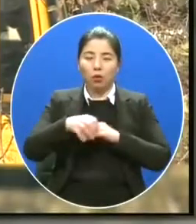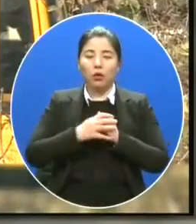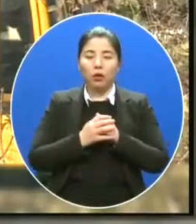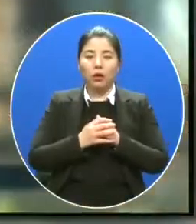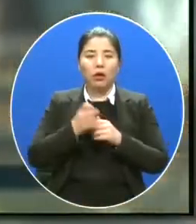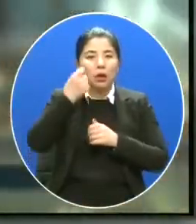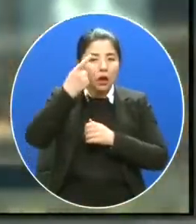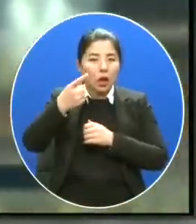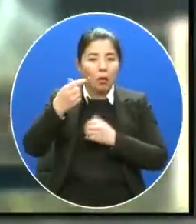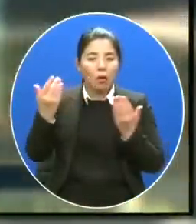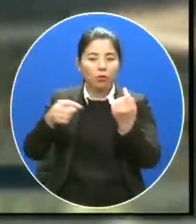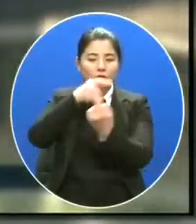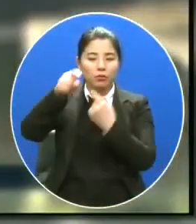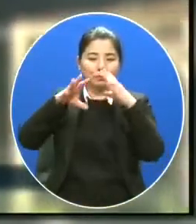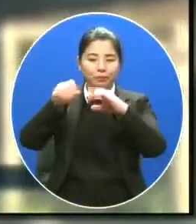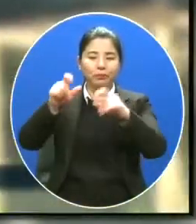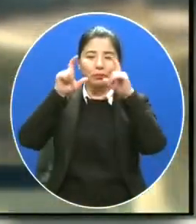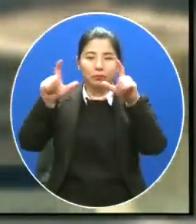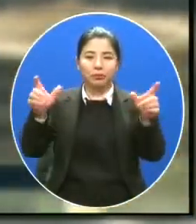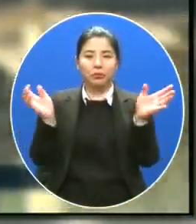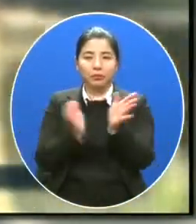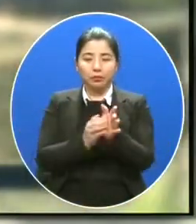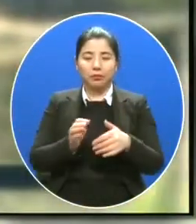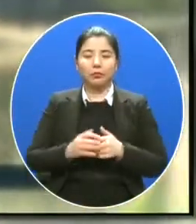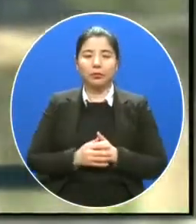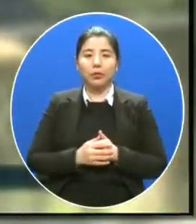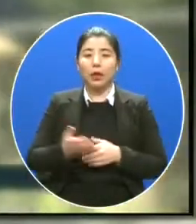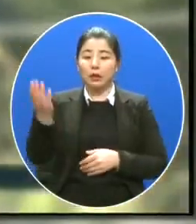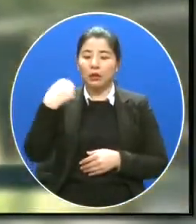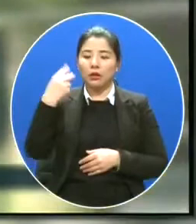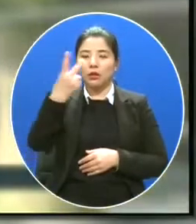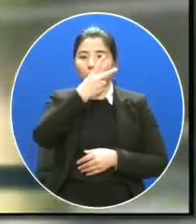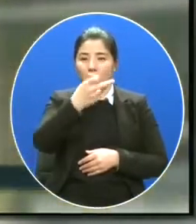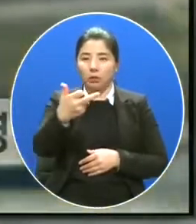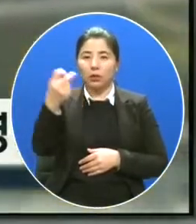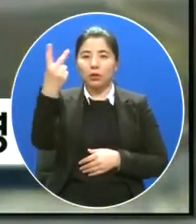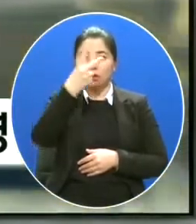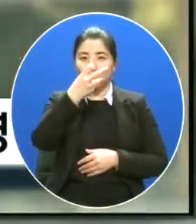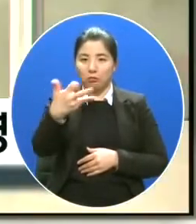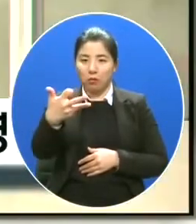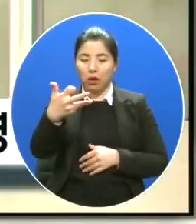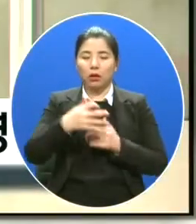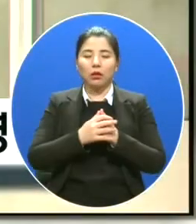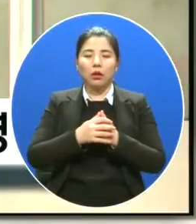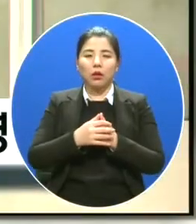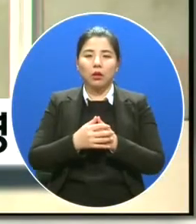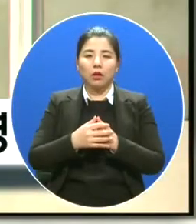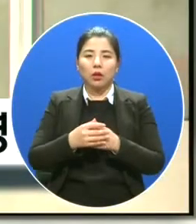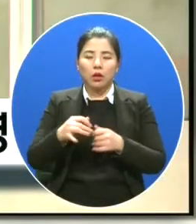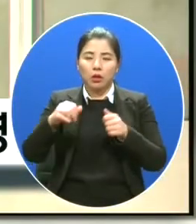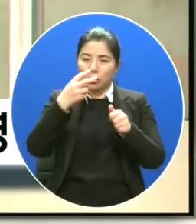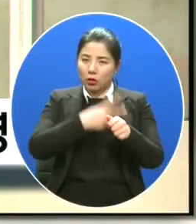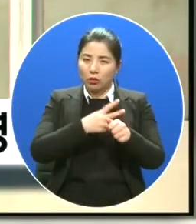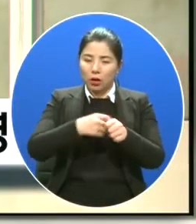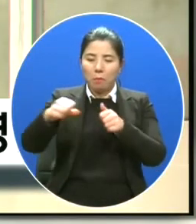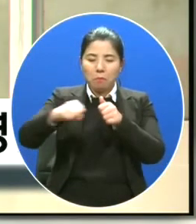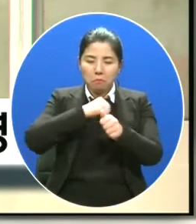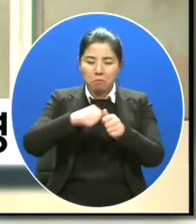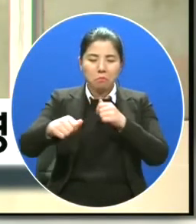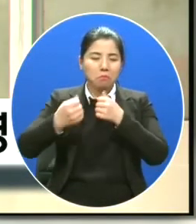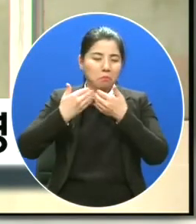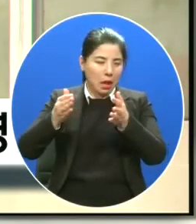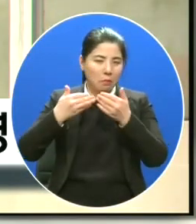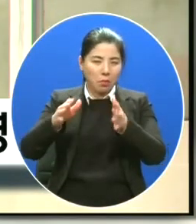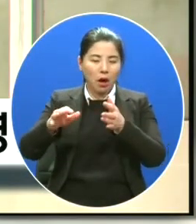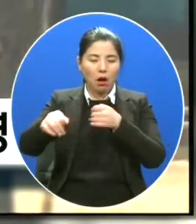1개월 영업정지 처분을 내렸다는 소식을 전했습니다. 지난 2017년과 18년 보육교사의 폭언과 폭행